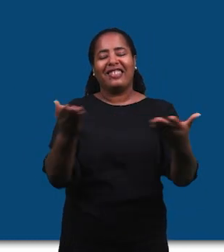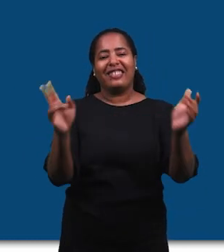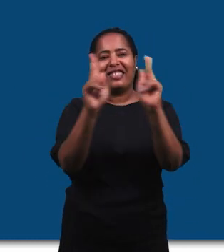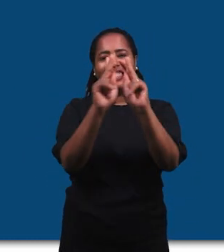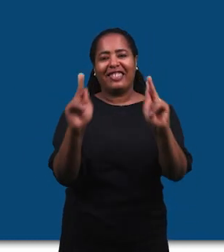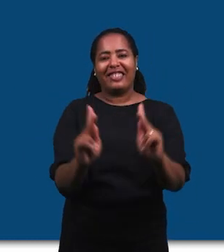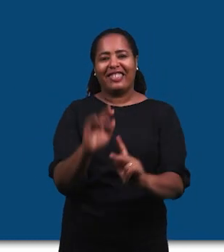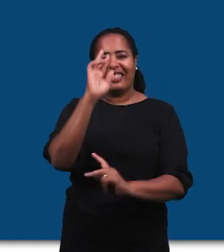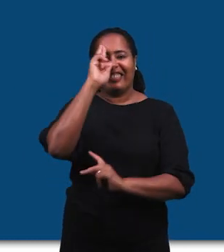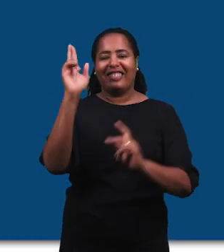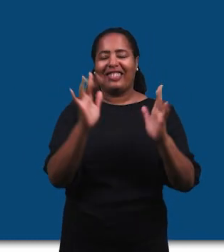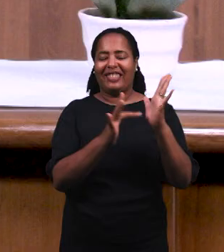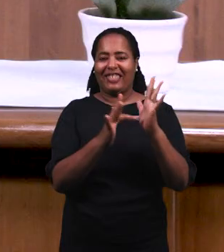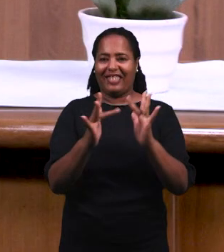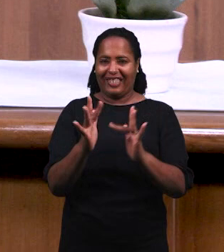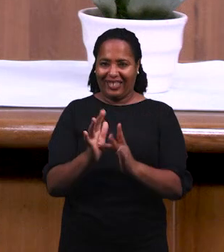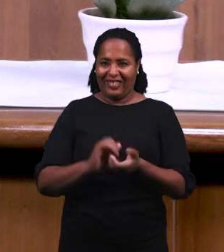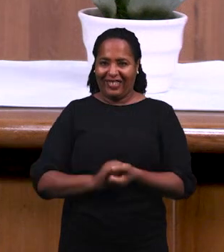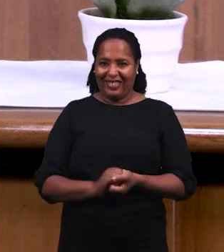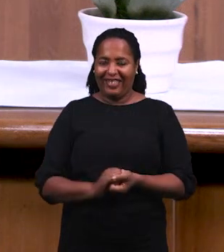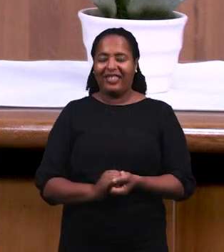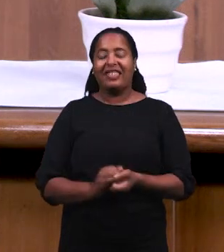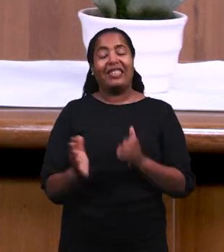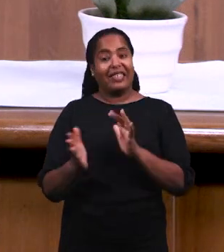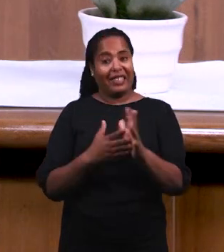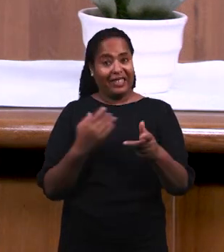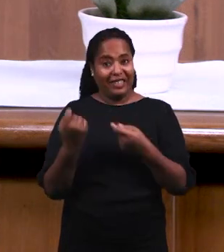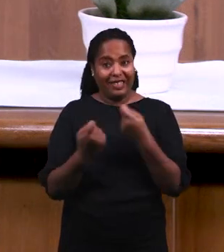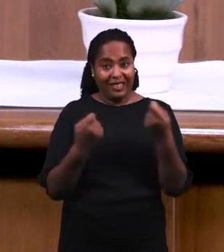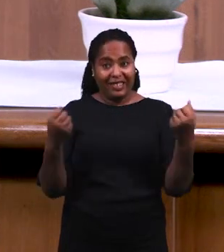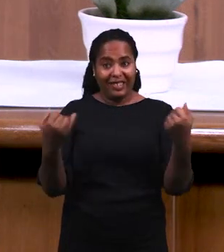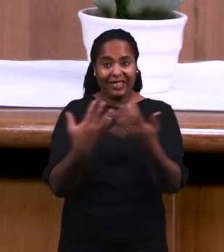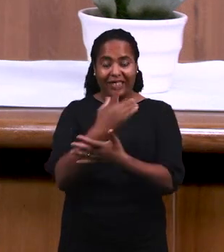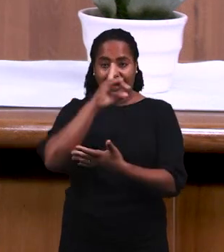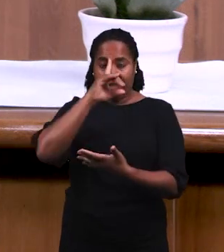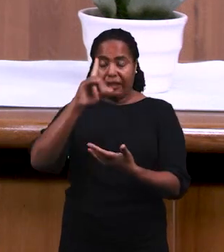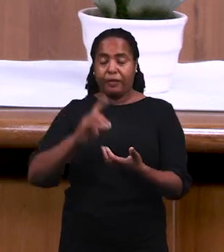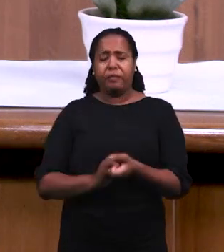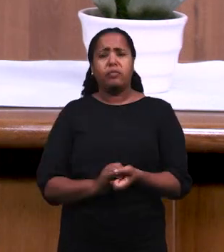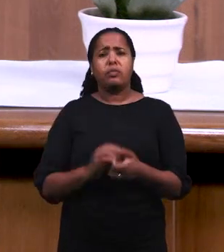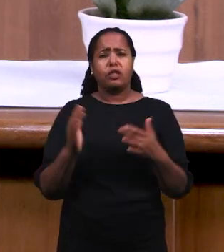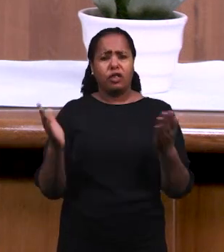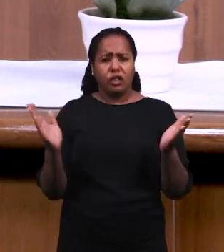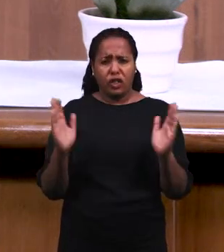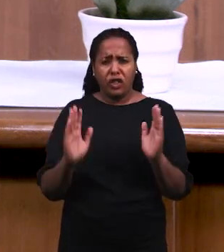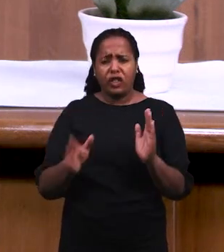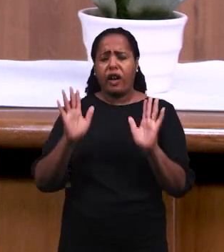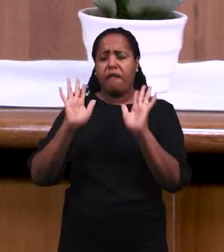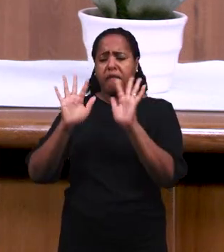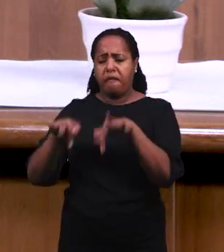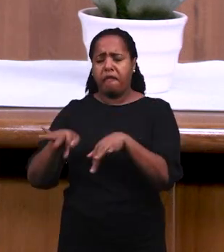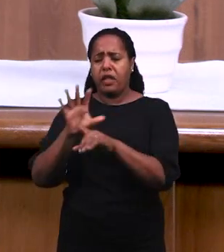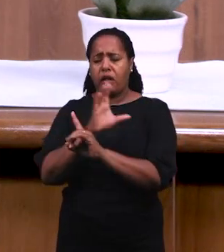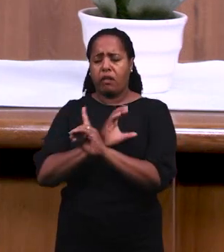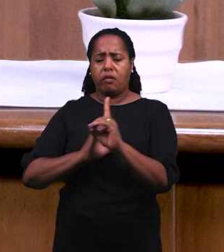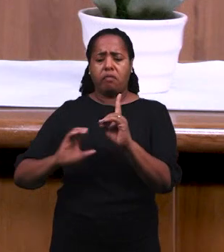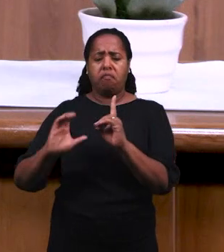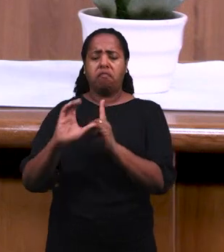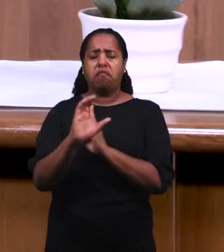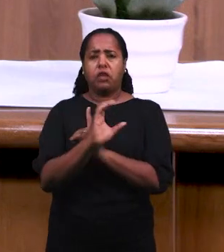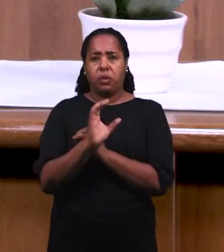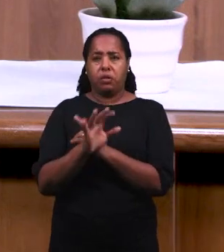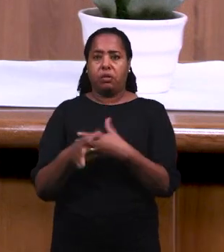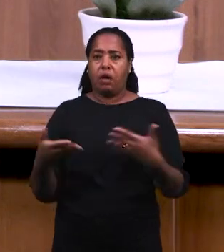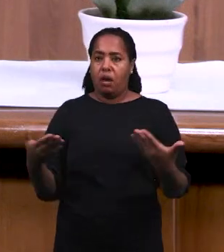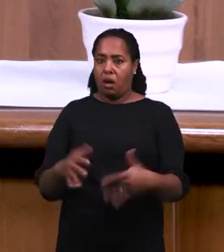Да благословит вас всех Господь. Мир Божий всем вам. Аллилуйя. Слава Господу. Мы подходим к концу этого